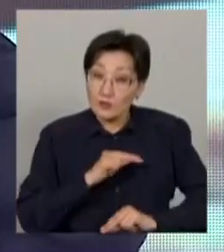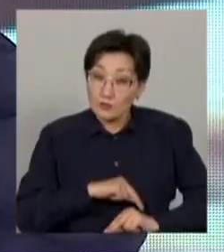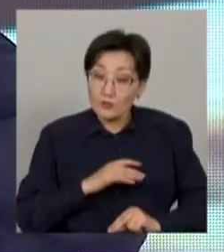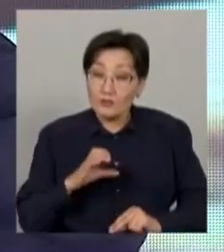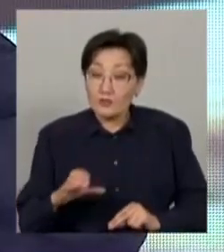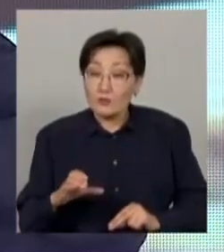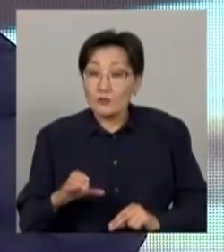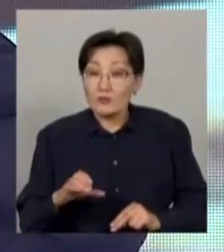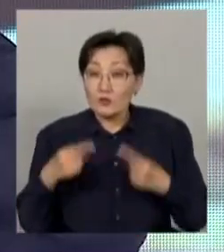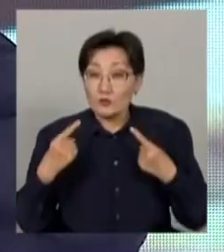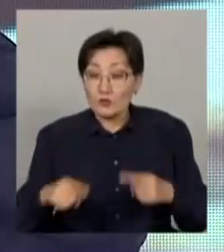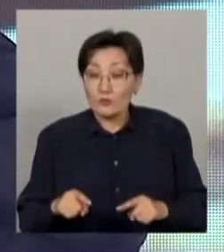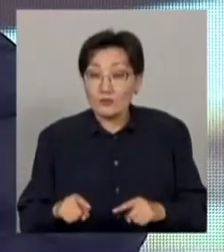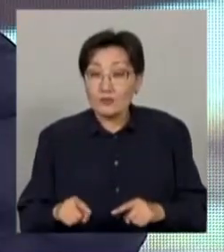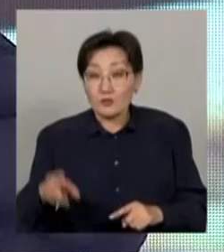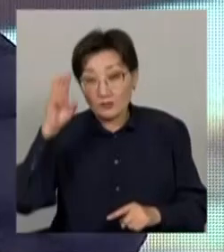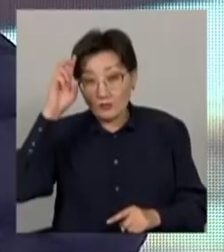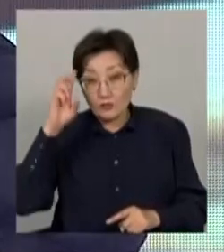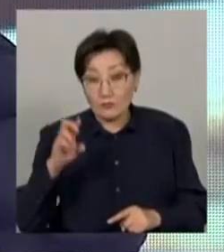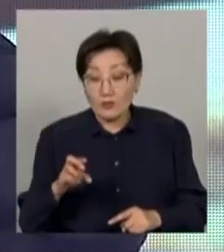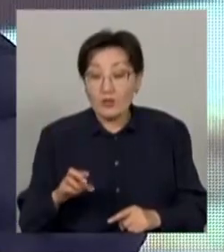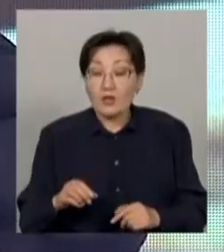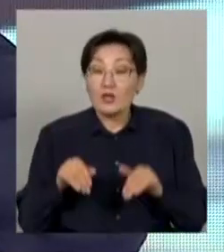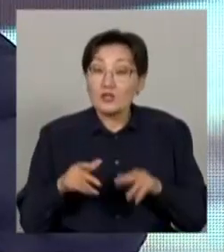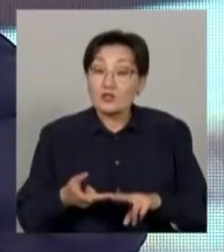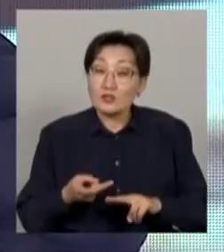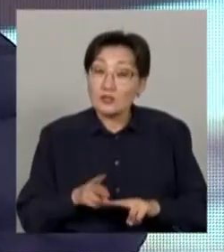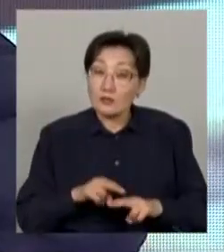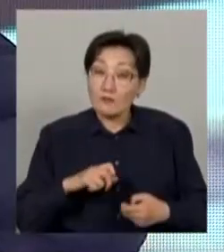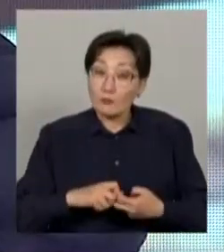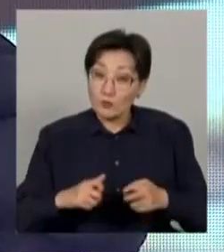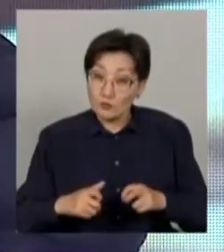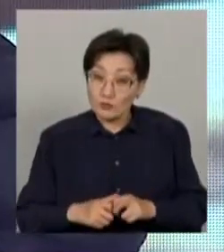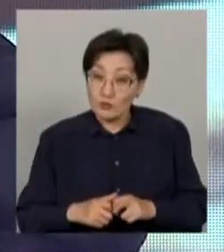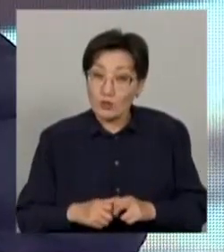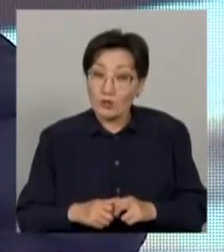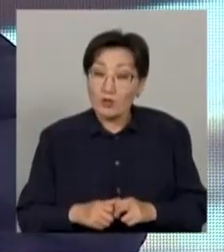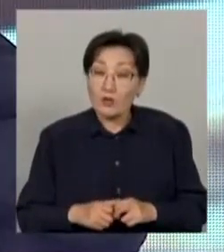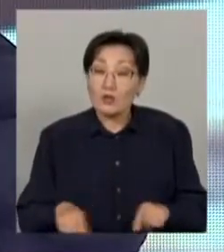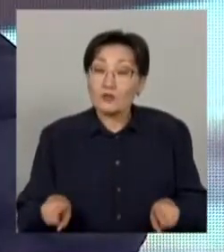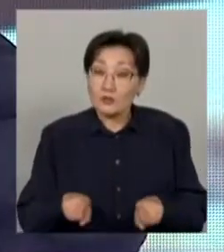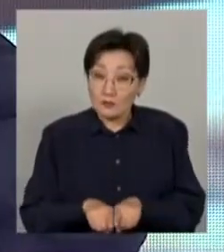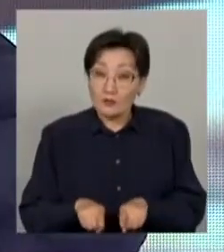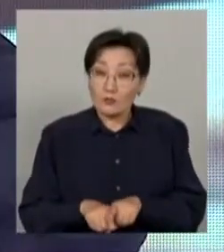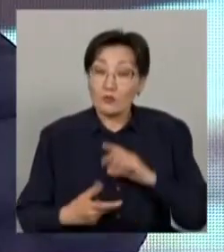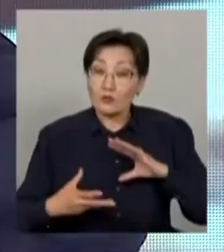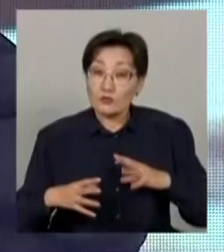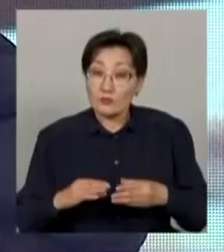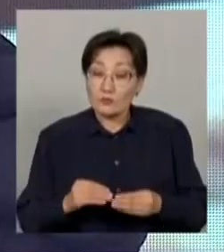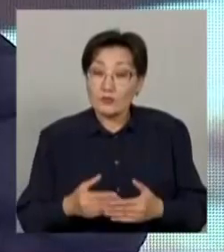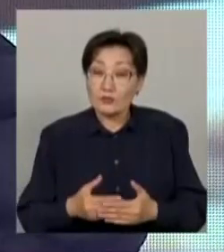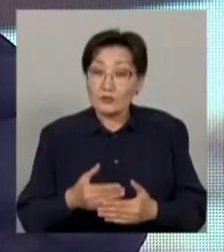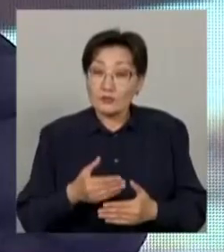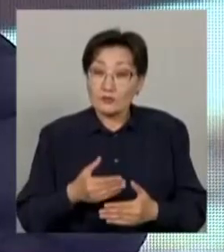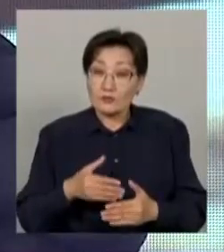с коллегами из других прикаспийских государств решать этот вопрос, так как он выходит за рамки